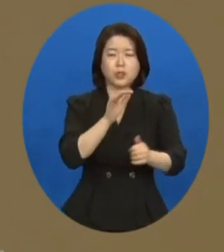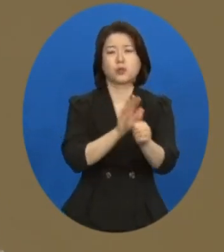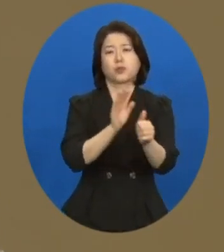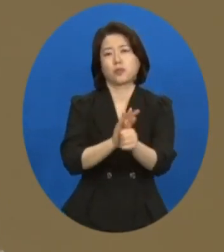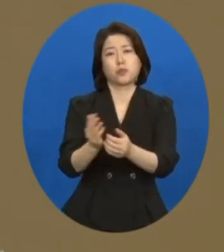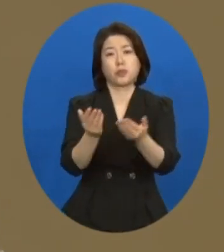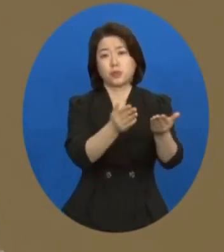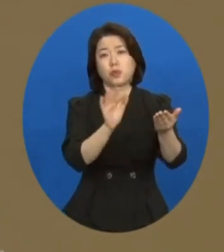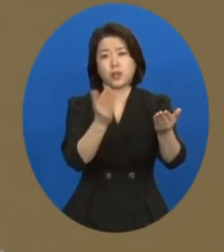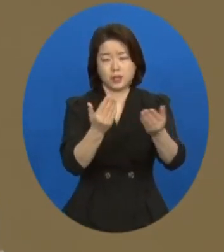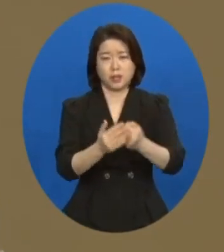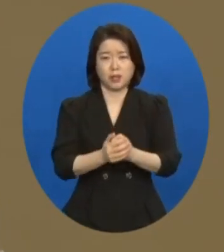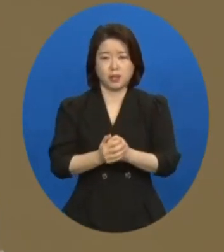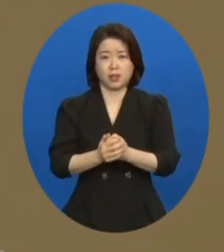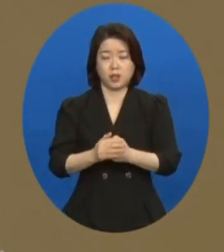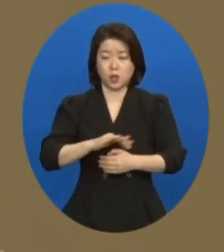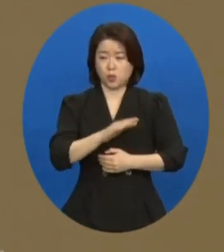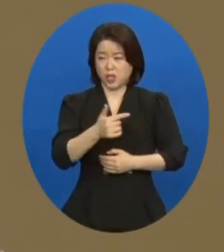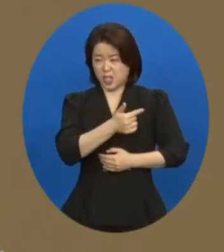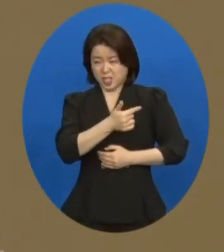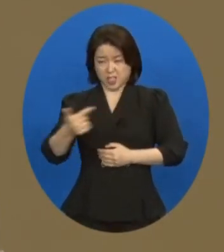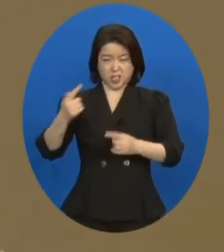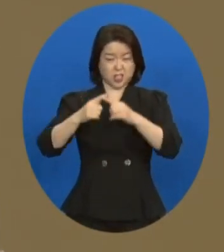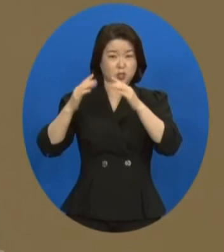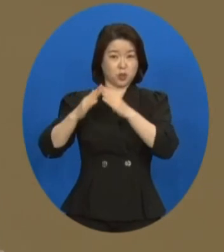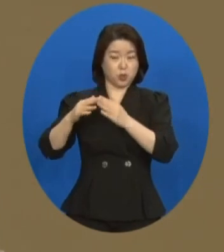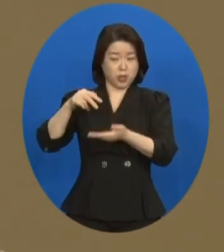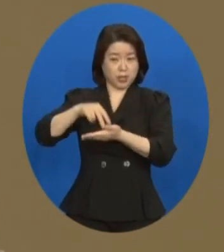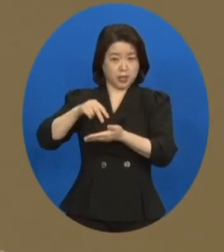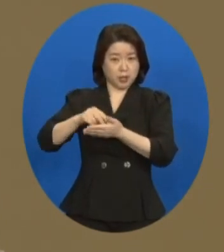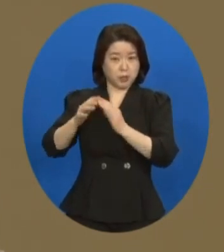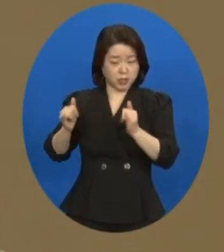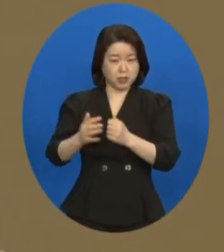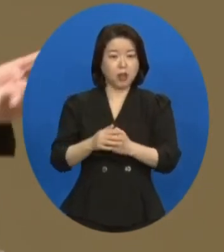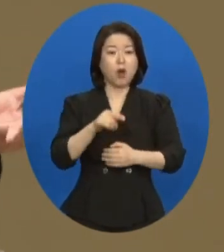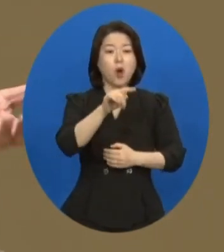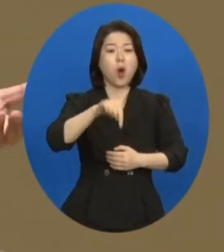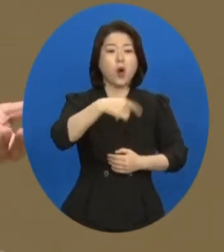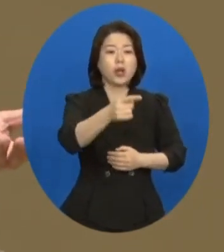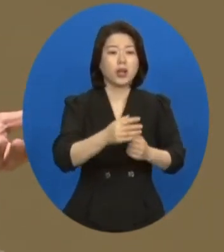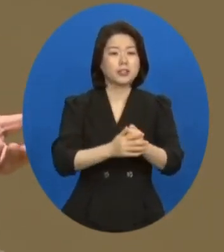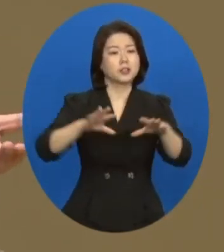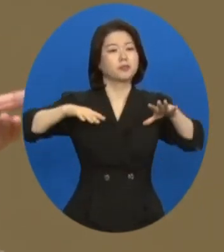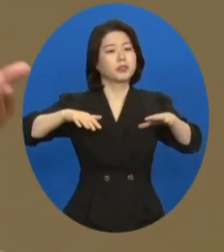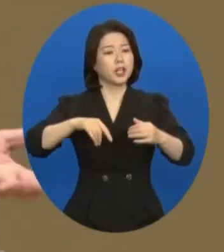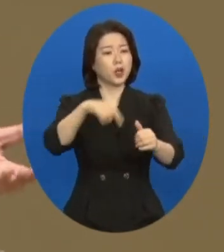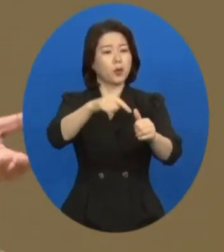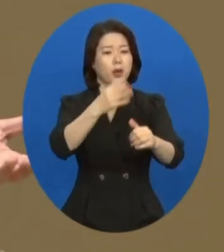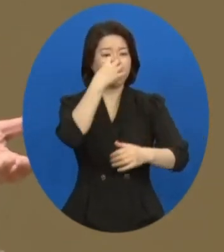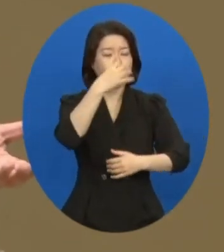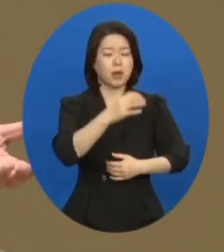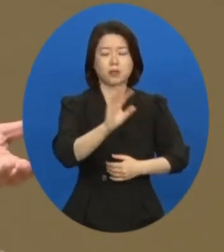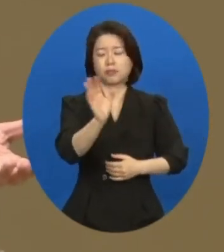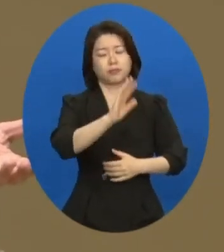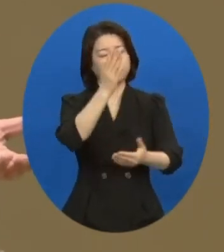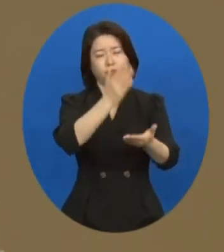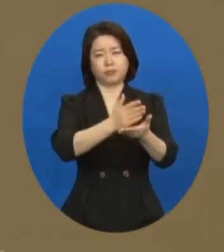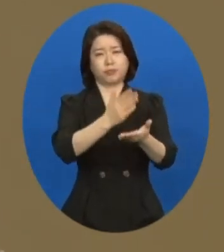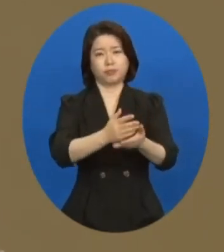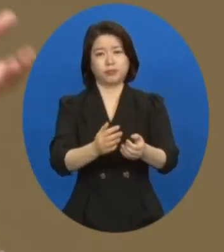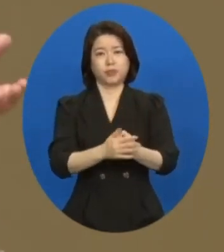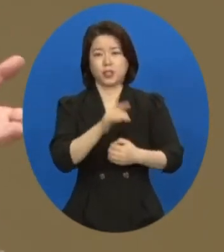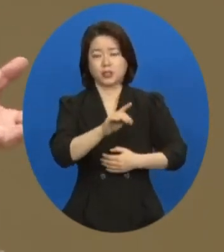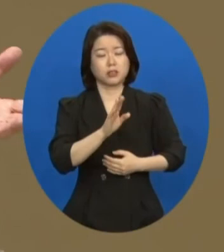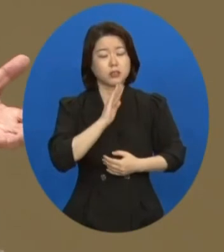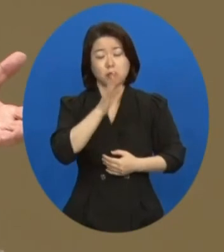우리가 큰 교회의 교인이 니까 우리가 가서 차량 하고 가르치려고 하지 않아야 합니다 큰